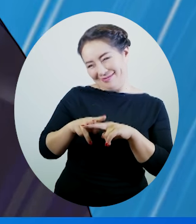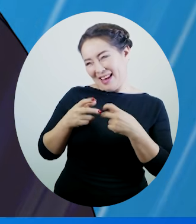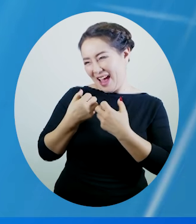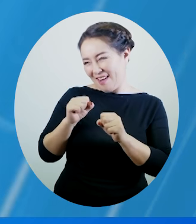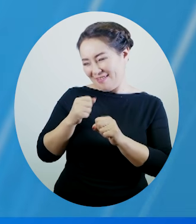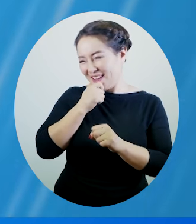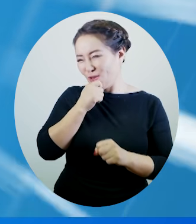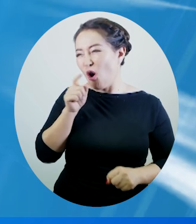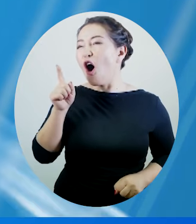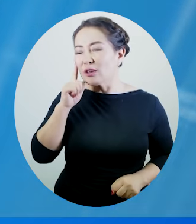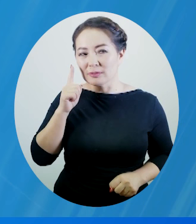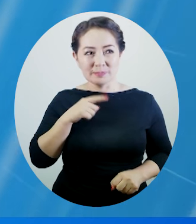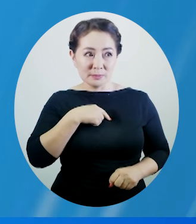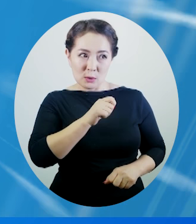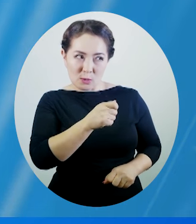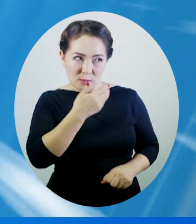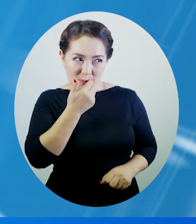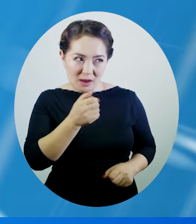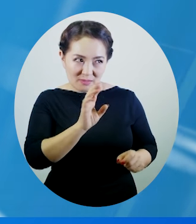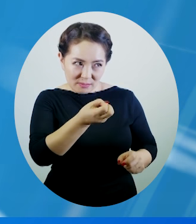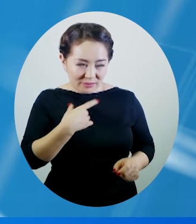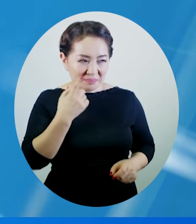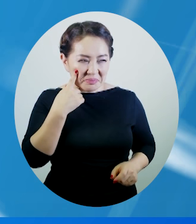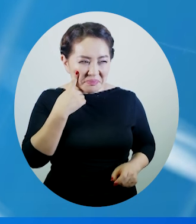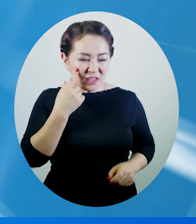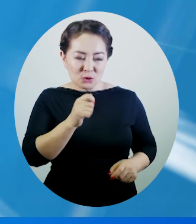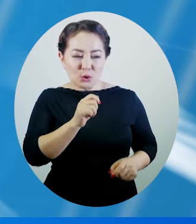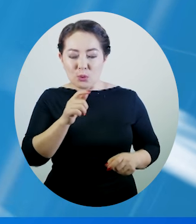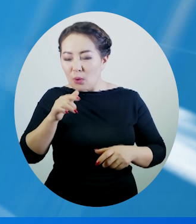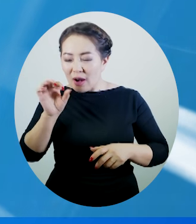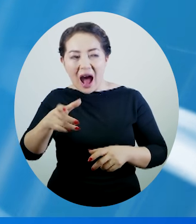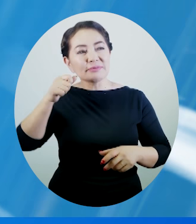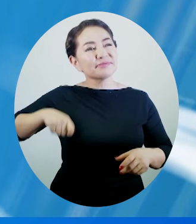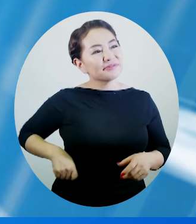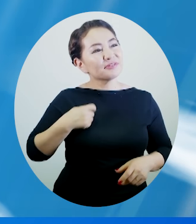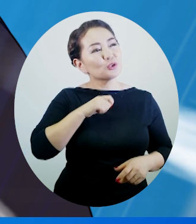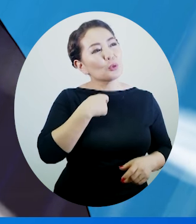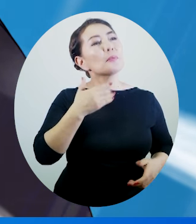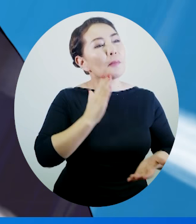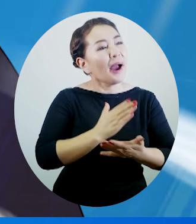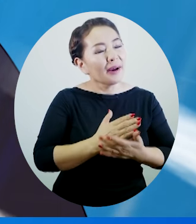чадахгүй? Би таныг бидэнд түлхүүр байхгүй гэж хэлнэ гэдгийг мэдчихсэн болохоор түлхүүрийг чинь аль хэдийн авсан.